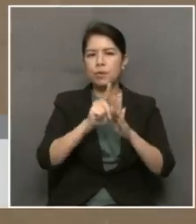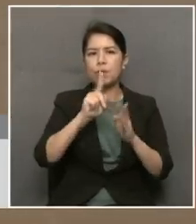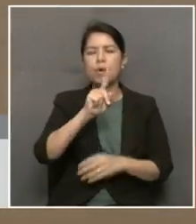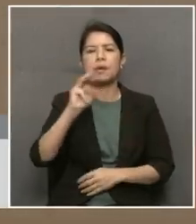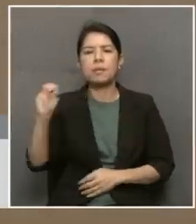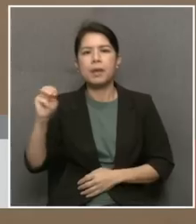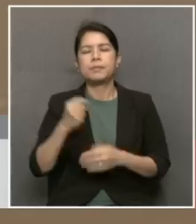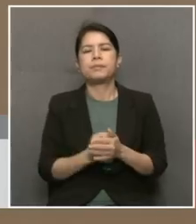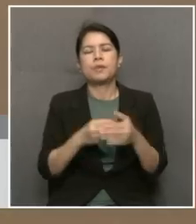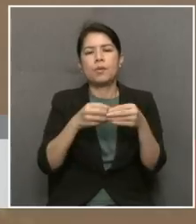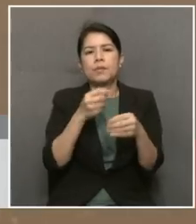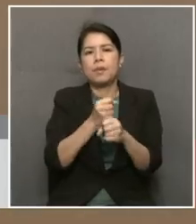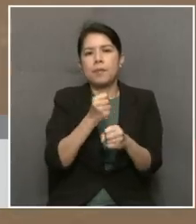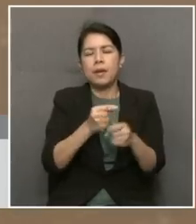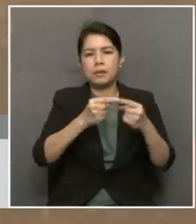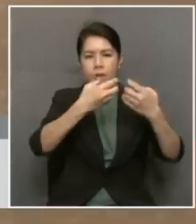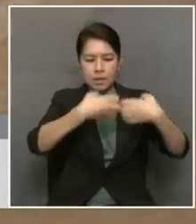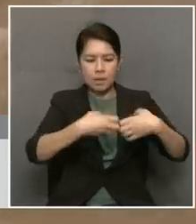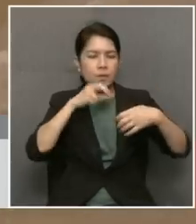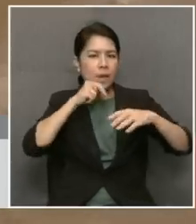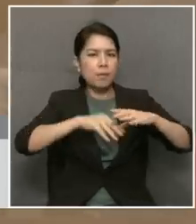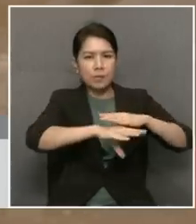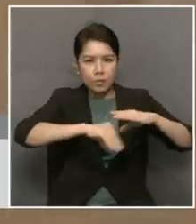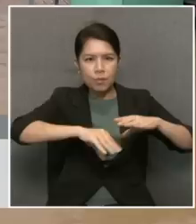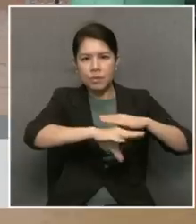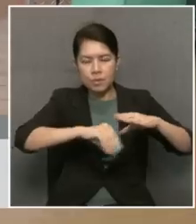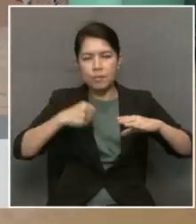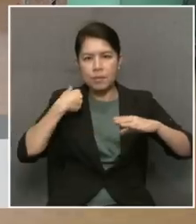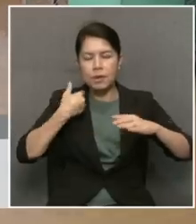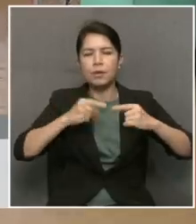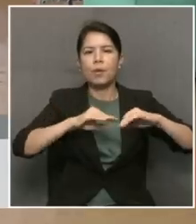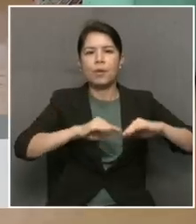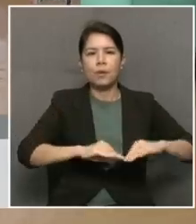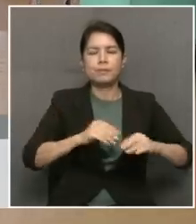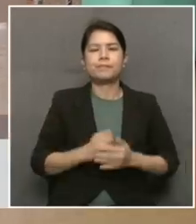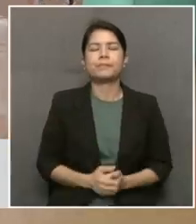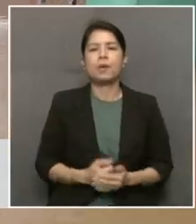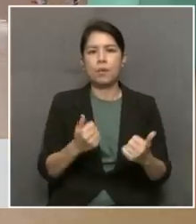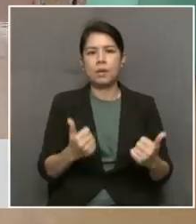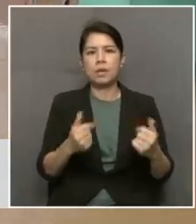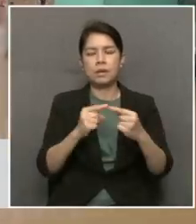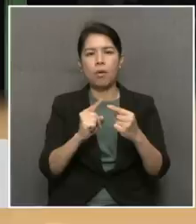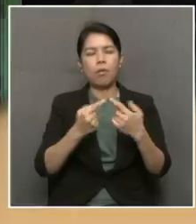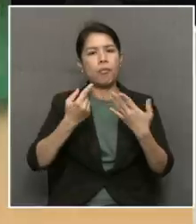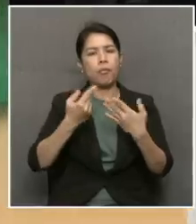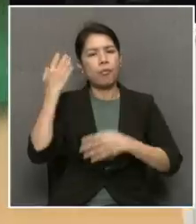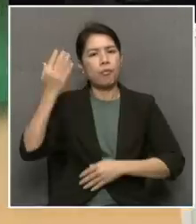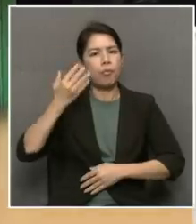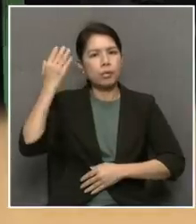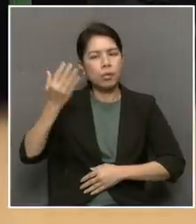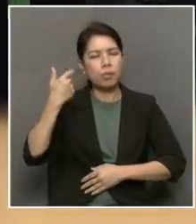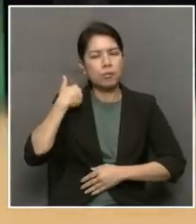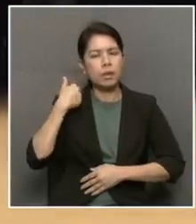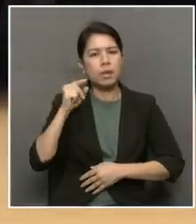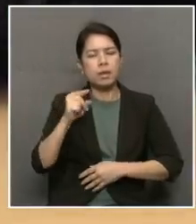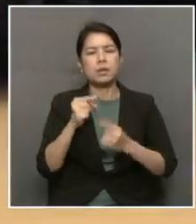ใช้เครื่องสูบน้ำเร่งระบายน้ำออกจากพื้นที่แล้วครับฟ้าฝนทั่วไทยวันนี้เป็นอย่างไรกรมอุตุนิยมวิทยา